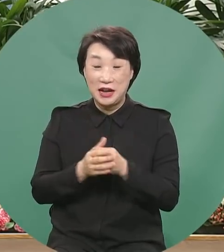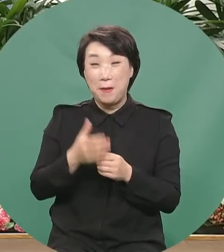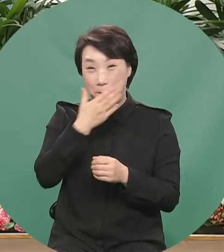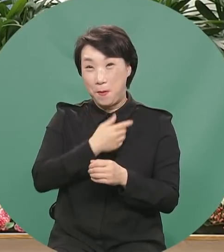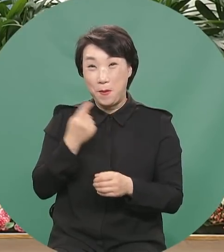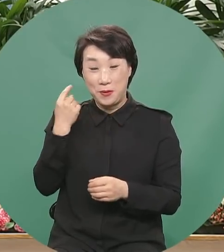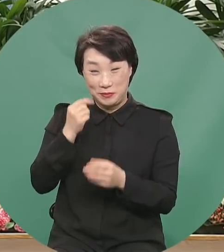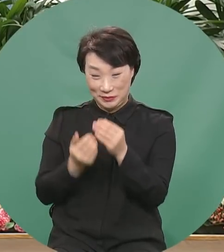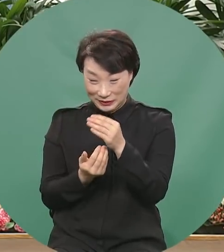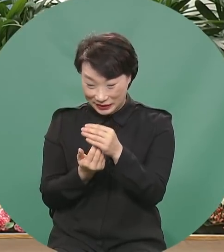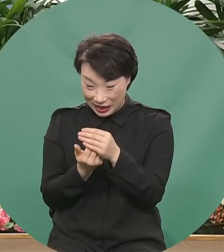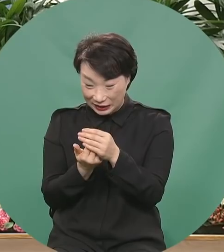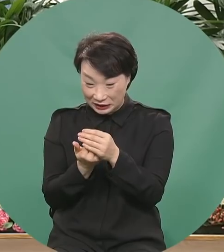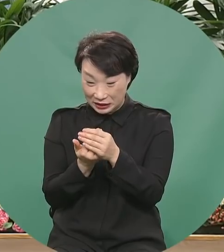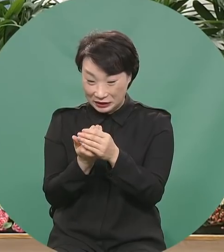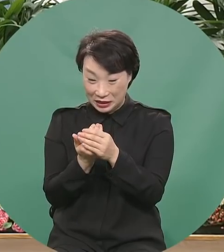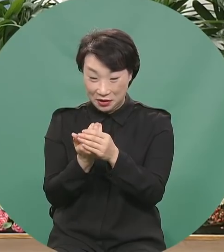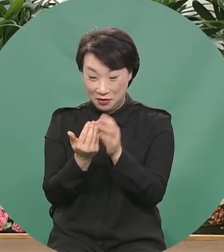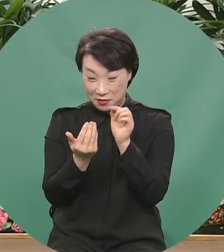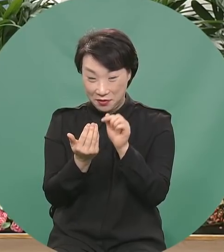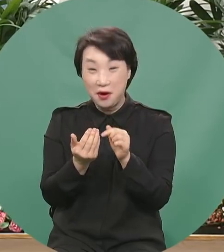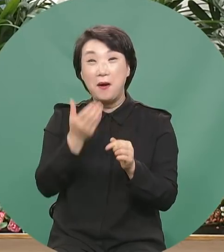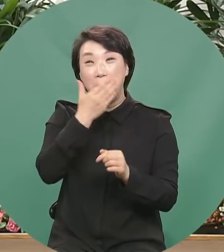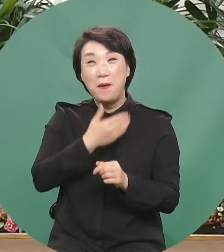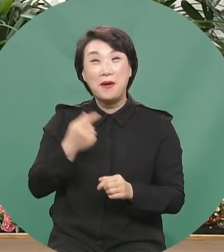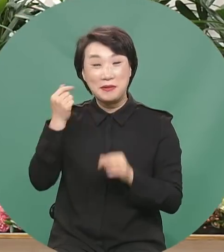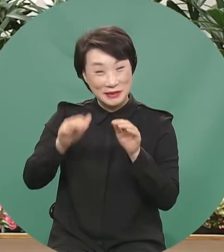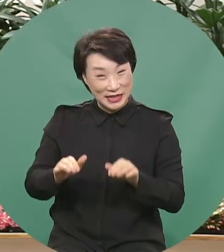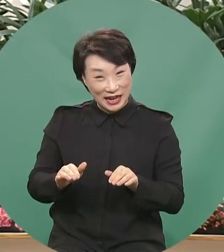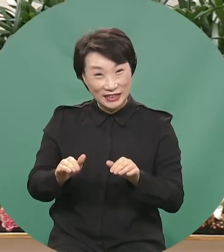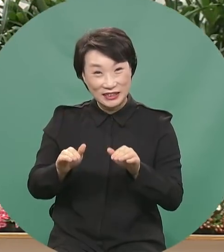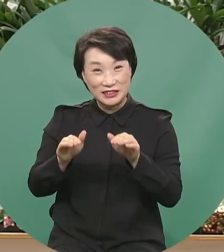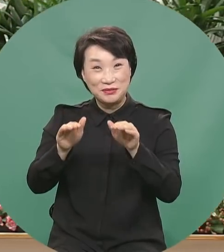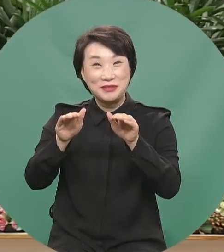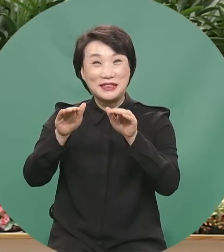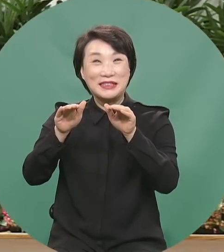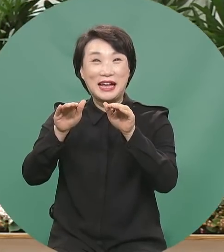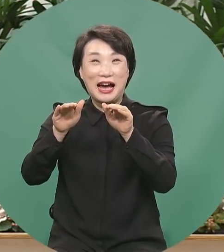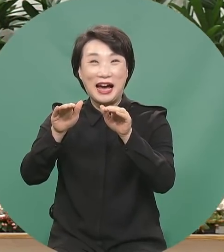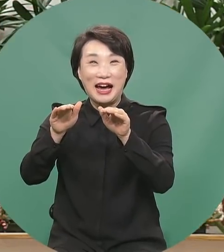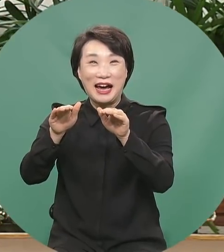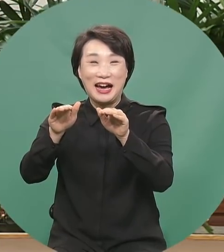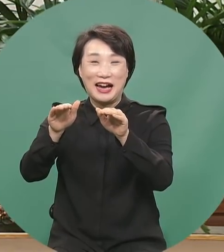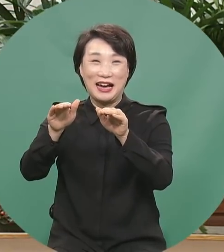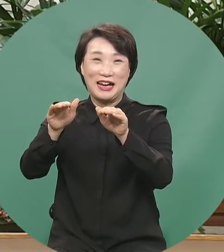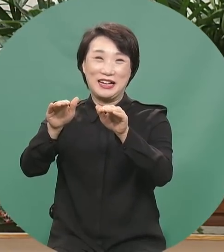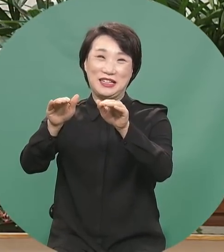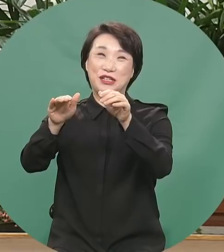복음이 싹이 났네요. 복음이 자라납니다.